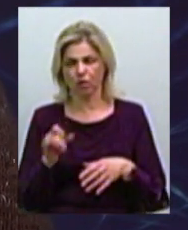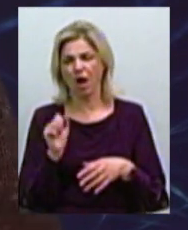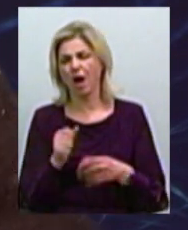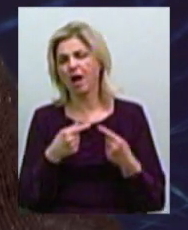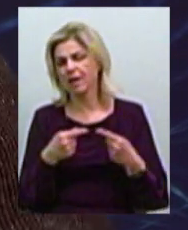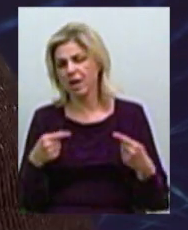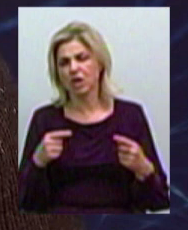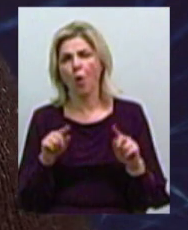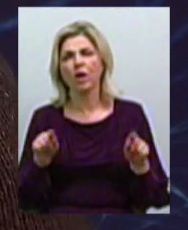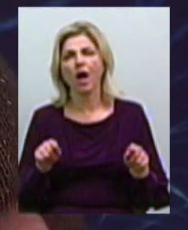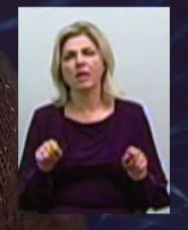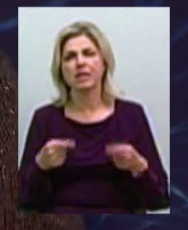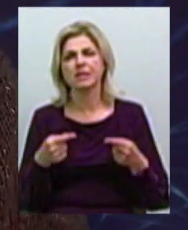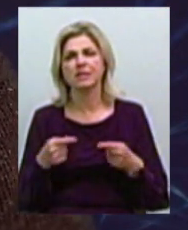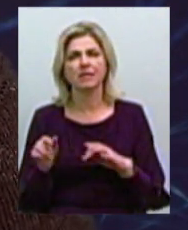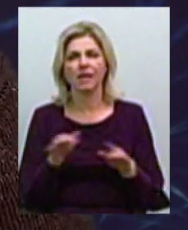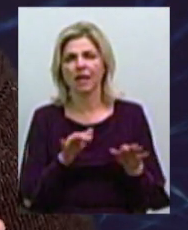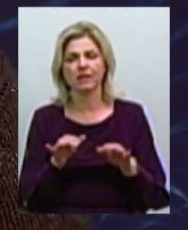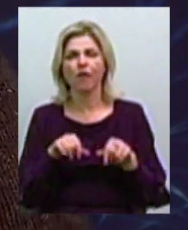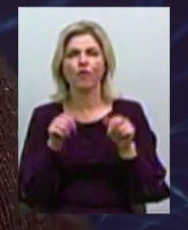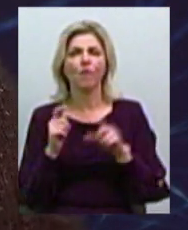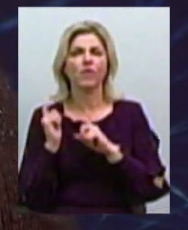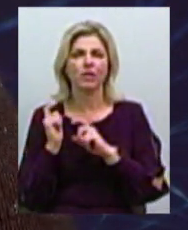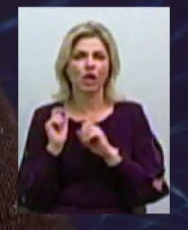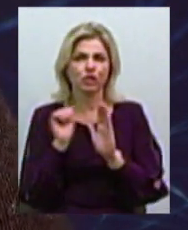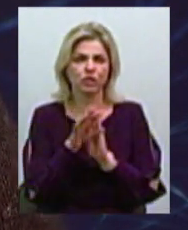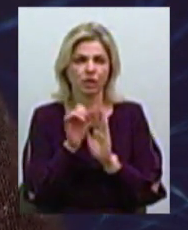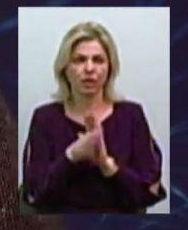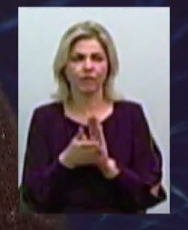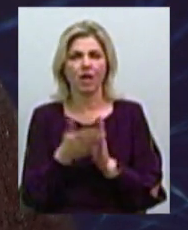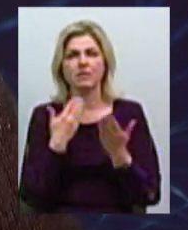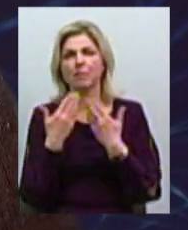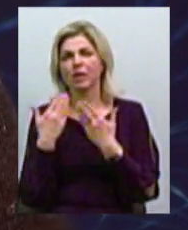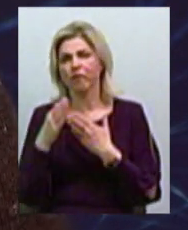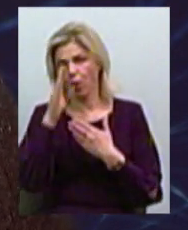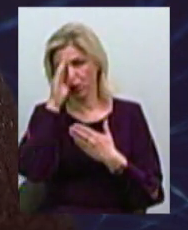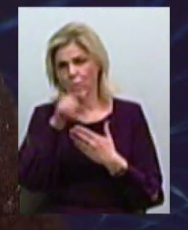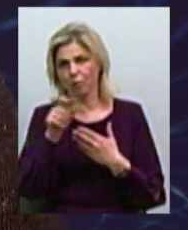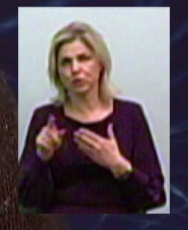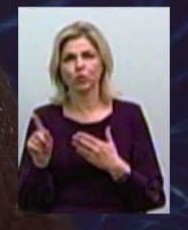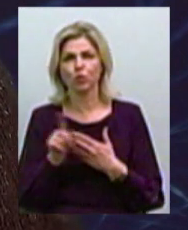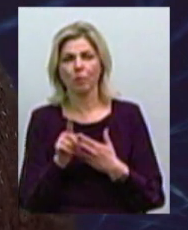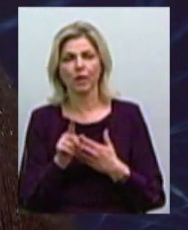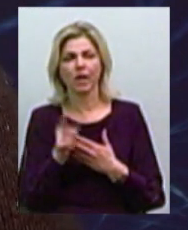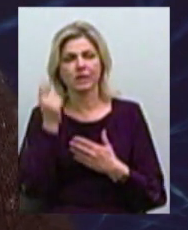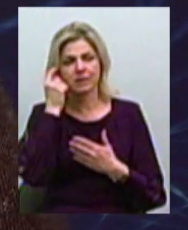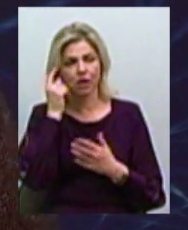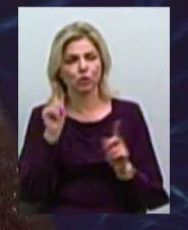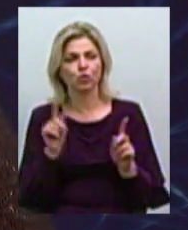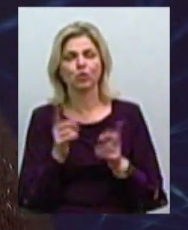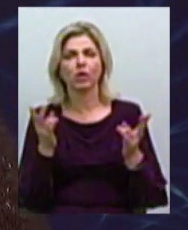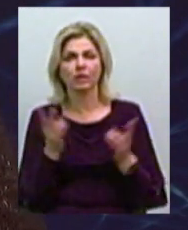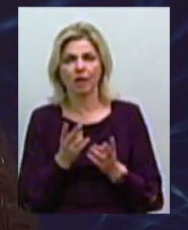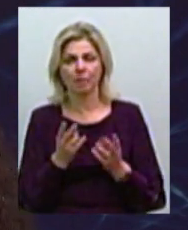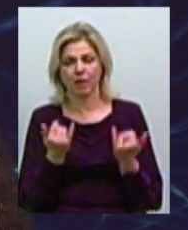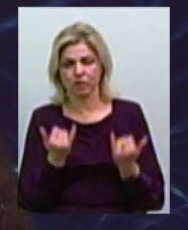моменти, там, формування вантажів, спілкування з хлопцями для того, щоб знати, що потрібно саме на